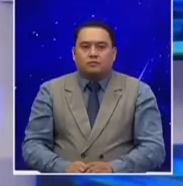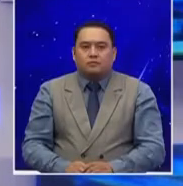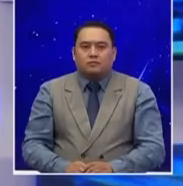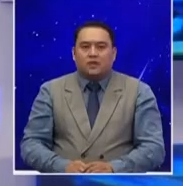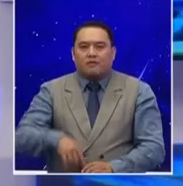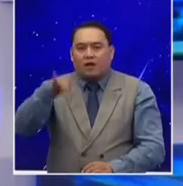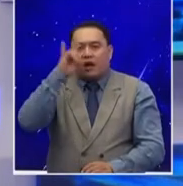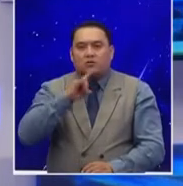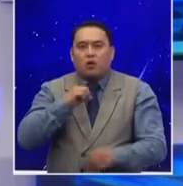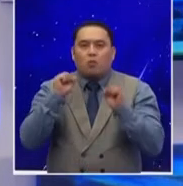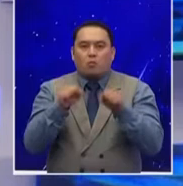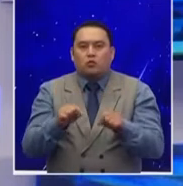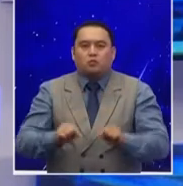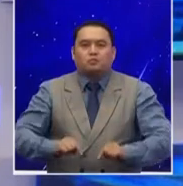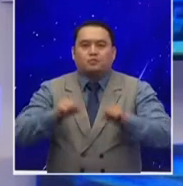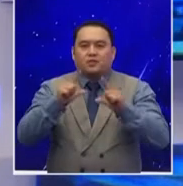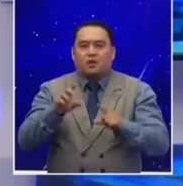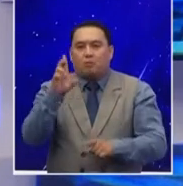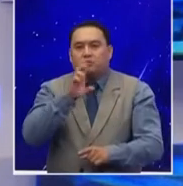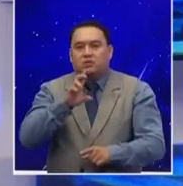в Казахстане может подорожать бензин. В